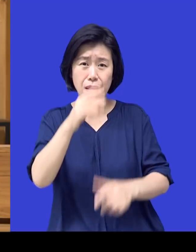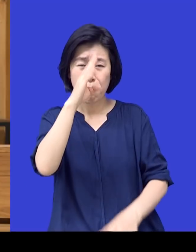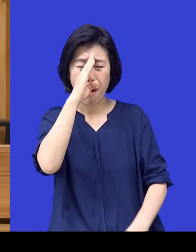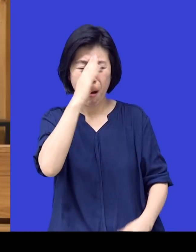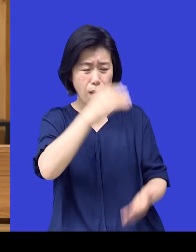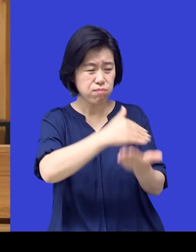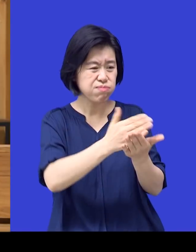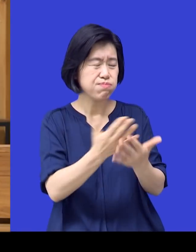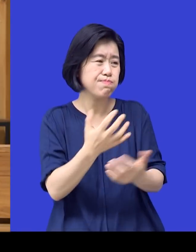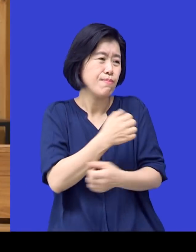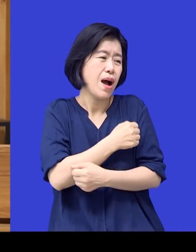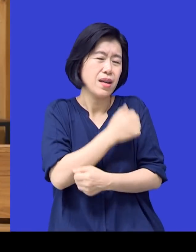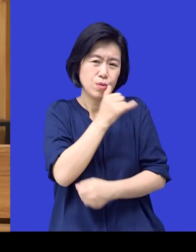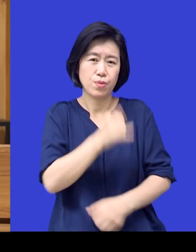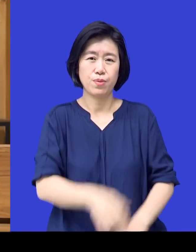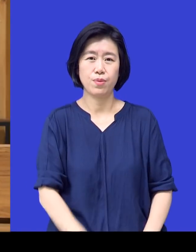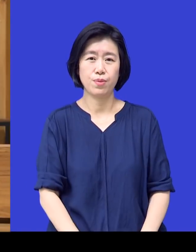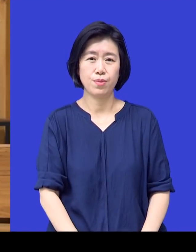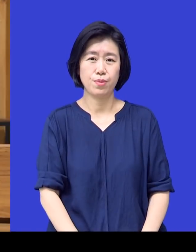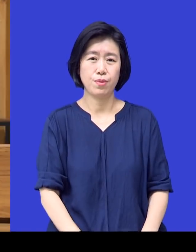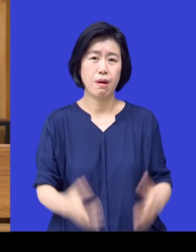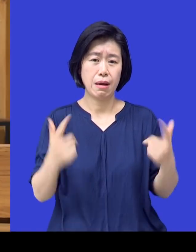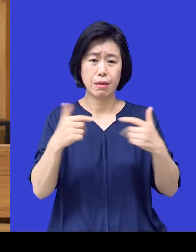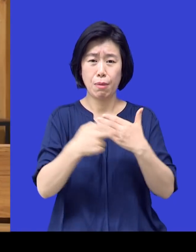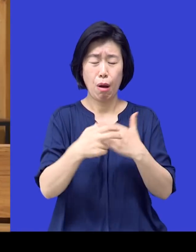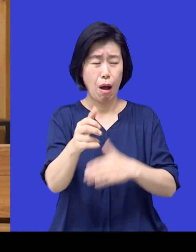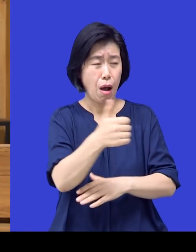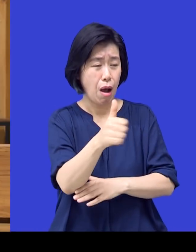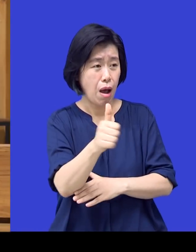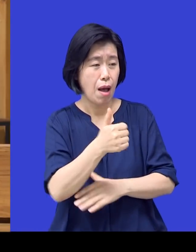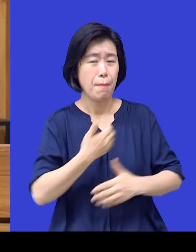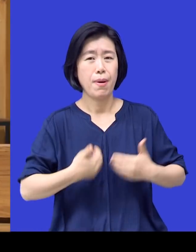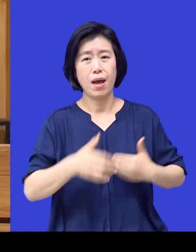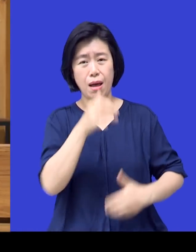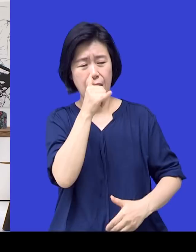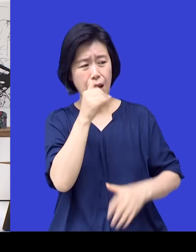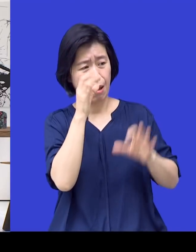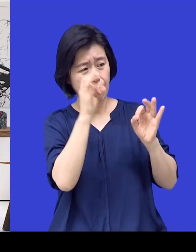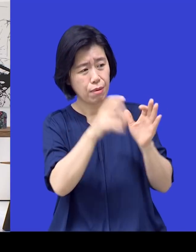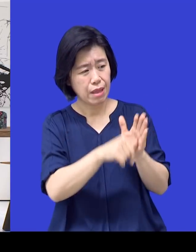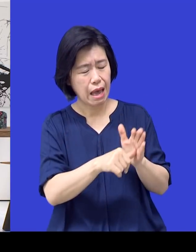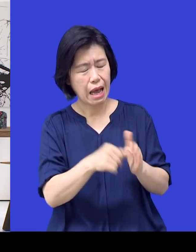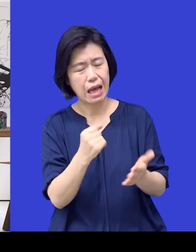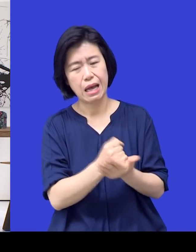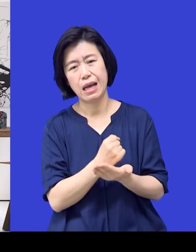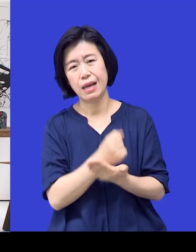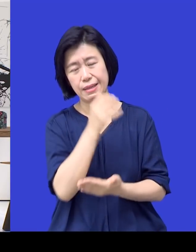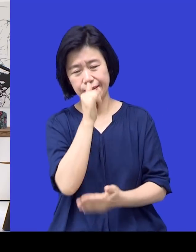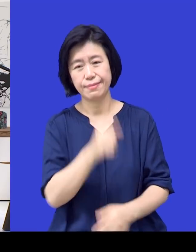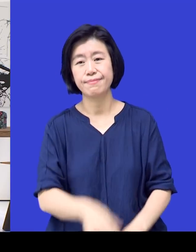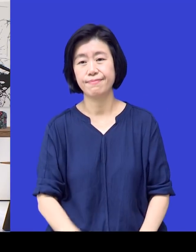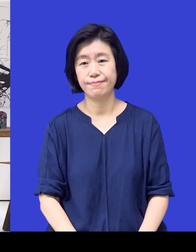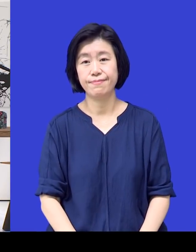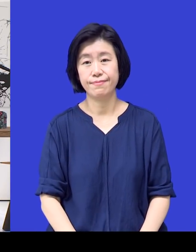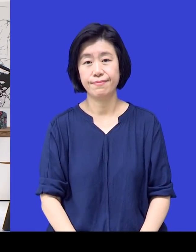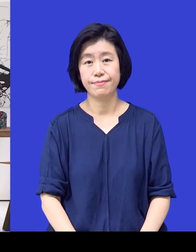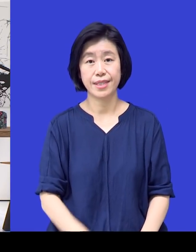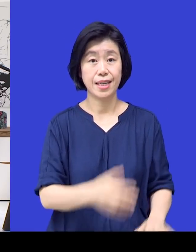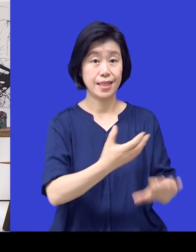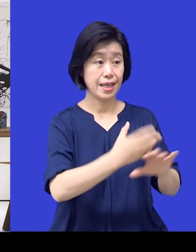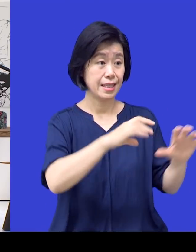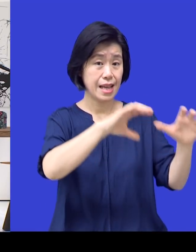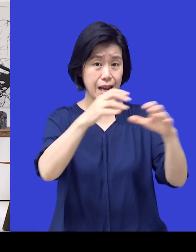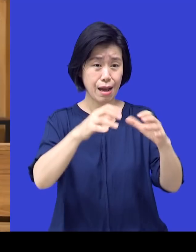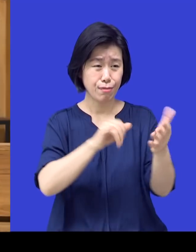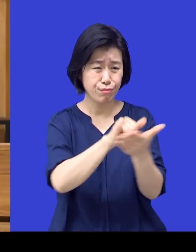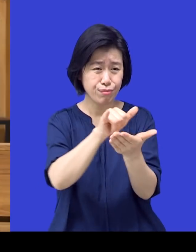계시고 늘 병 치료 받으시러 다니시고 그런 것이 너무 안 됐었죠. 그리고 뭐 수많은 곳을 다니다 보면 아무래도 시차